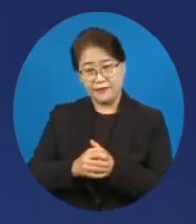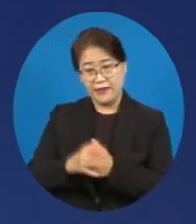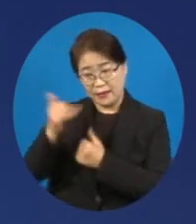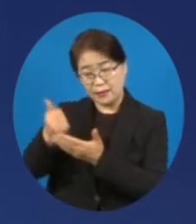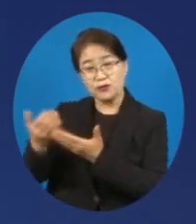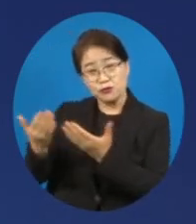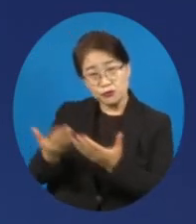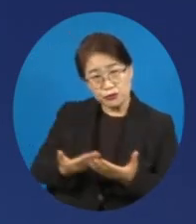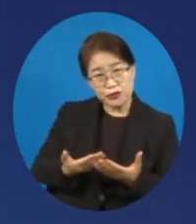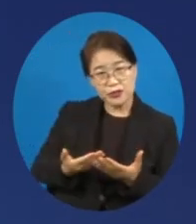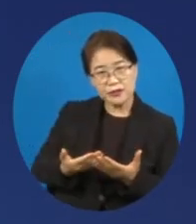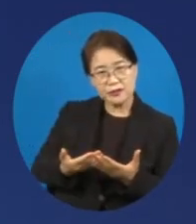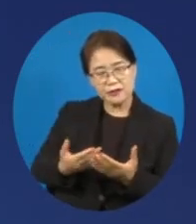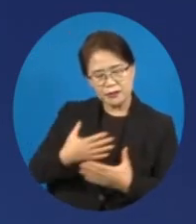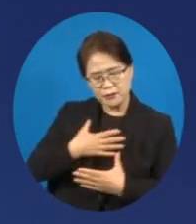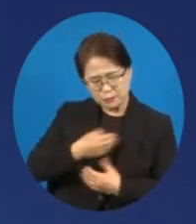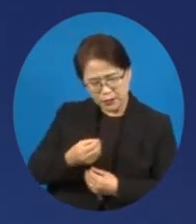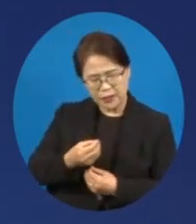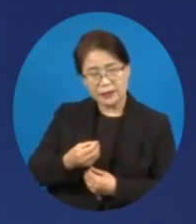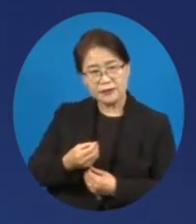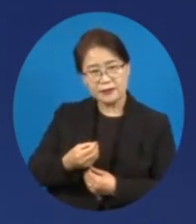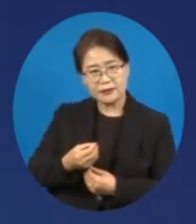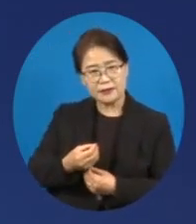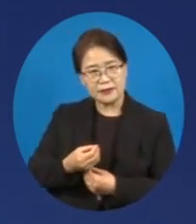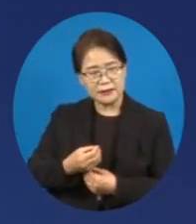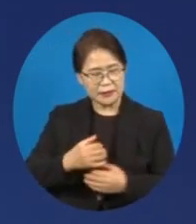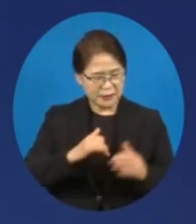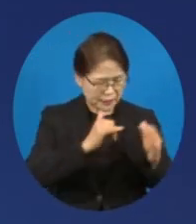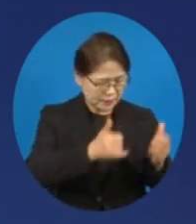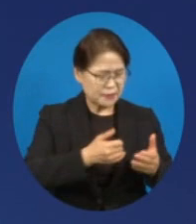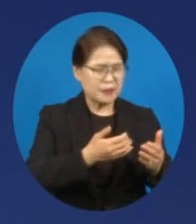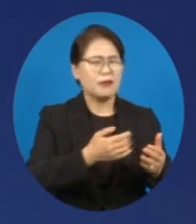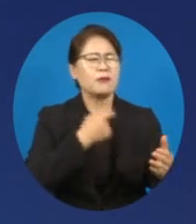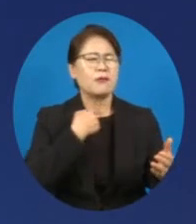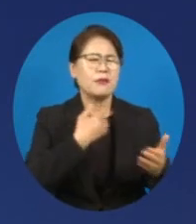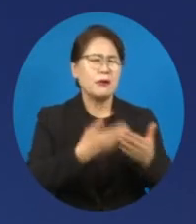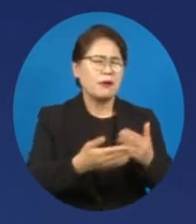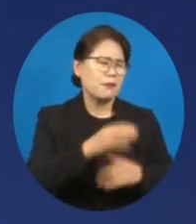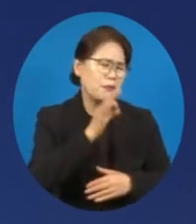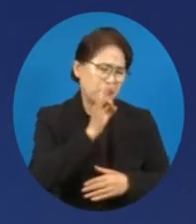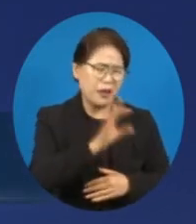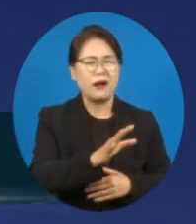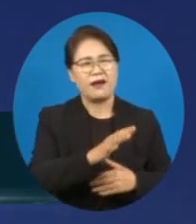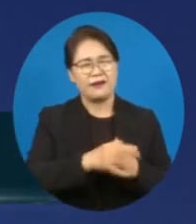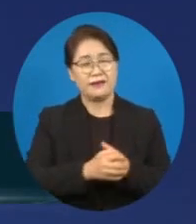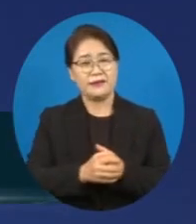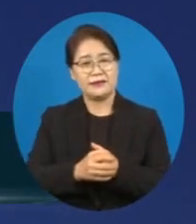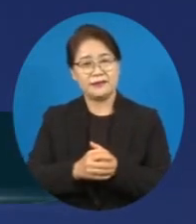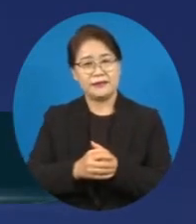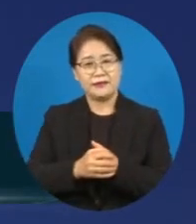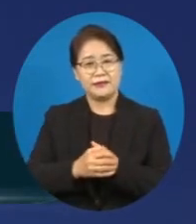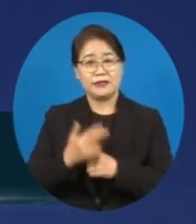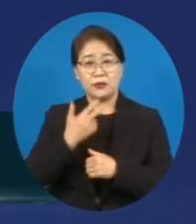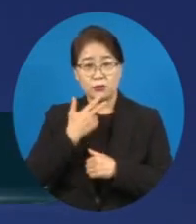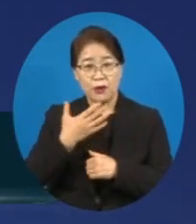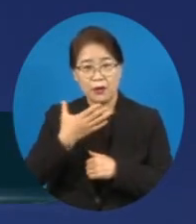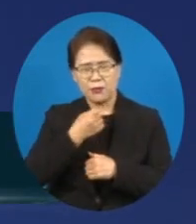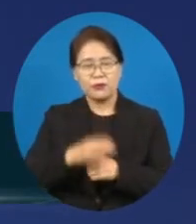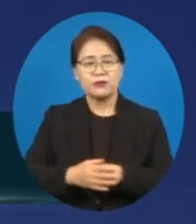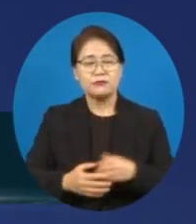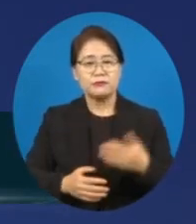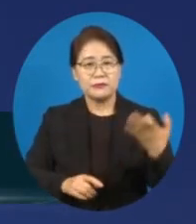세상에 줄 수 없는 것이라고 분명하게 말씀을 하셨어요 자 요한복음 14장 27절의 말씀을